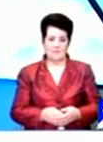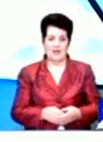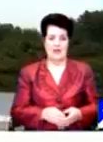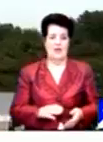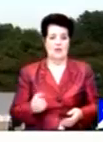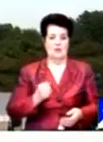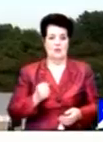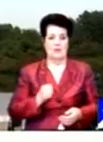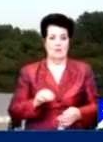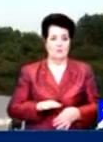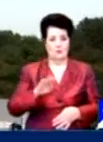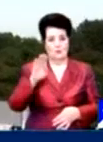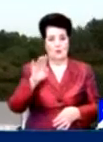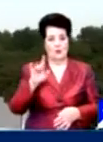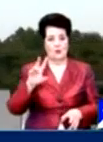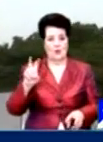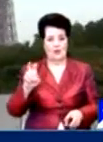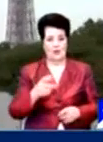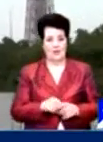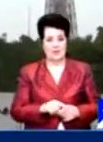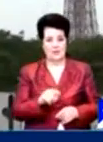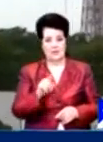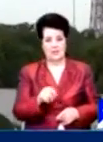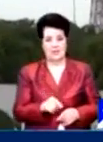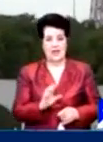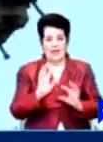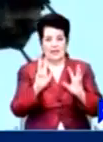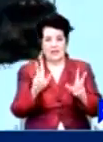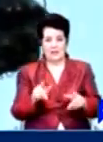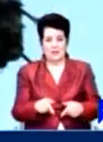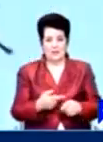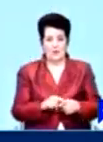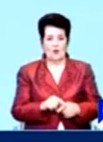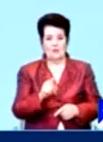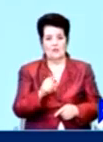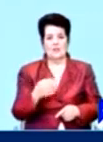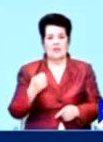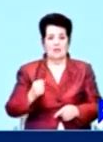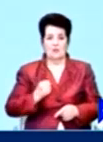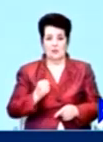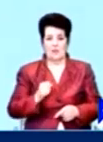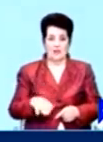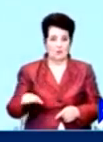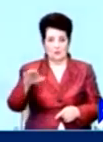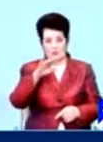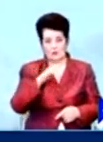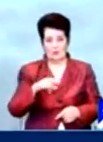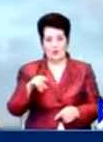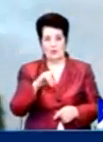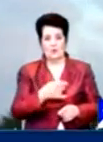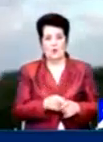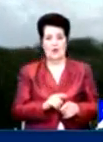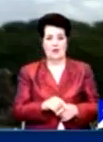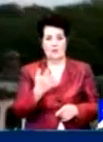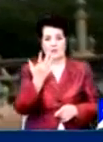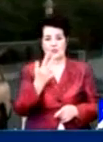zburător. Din mijlocul blindatelor și tancurilor se înalță soldatul zburător pe o placă propulsată de 5 motoare care